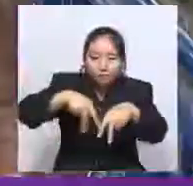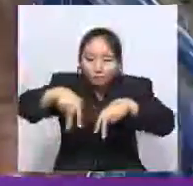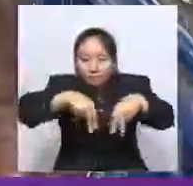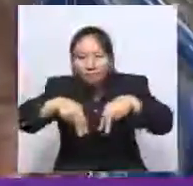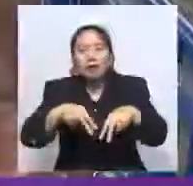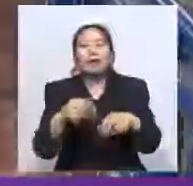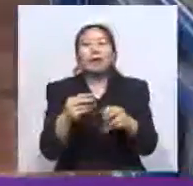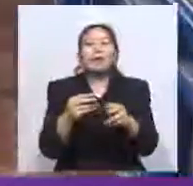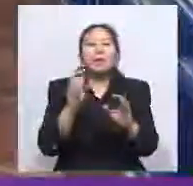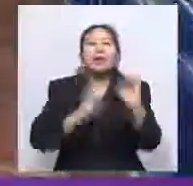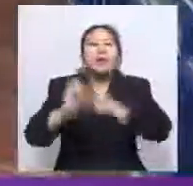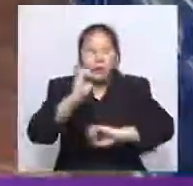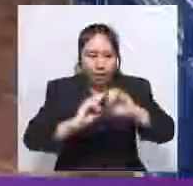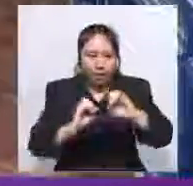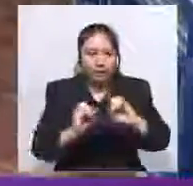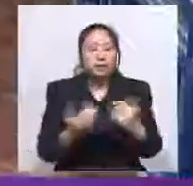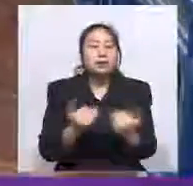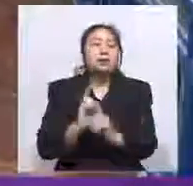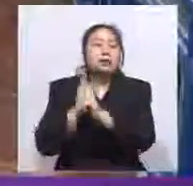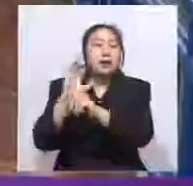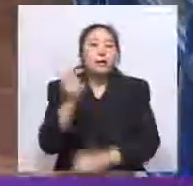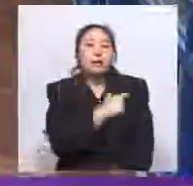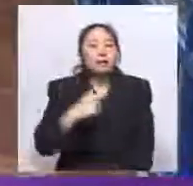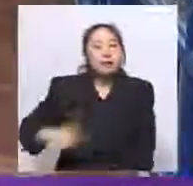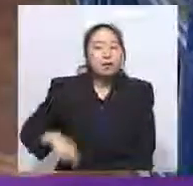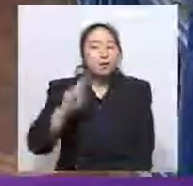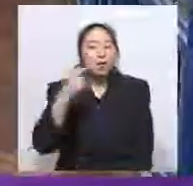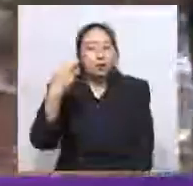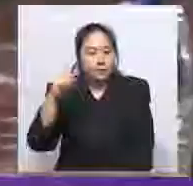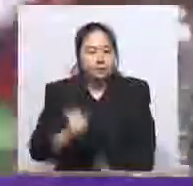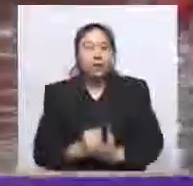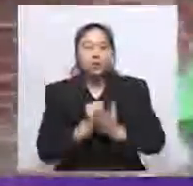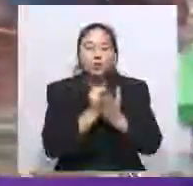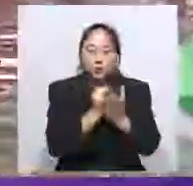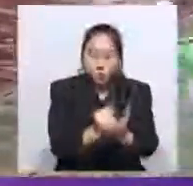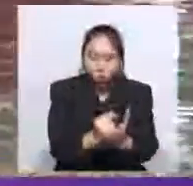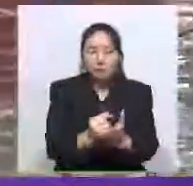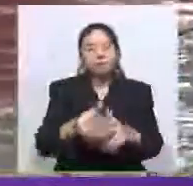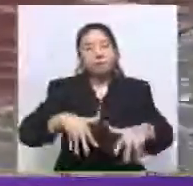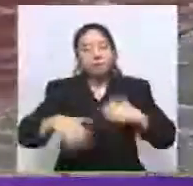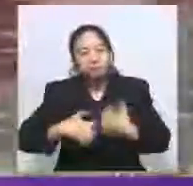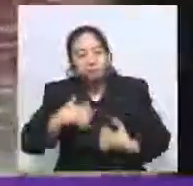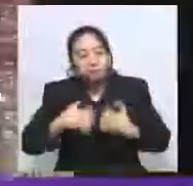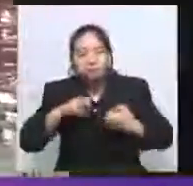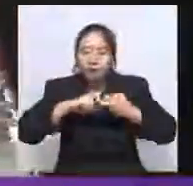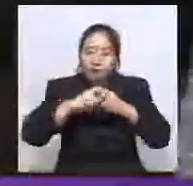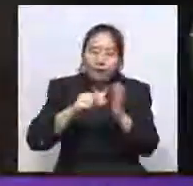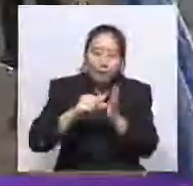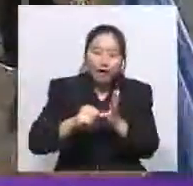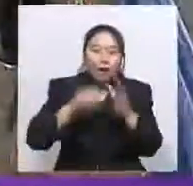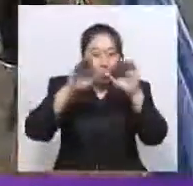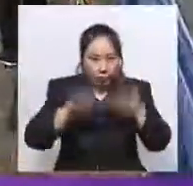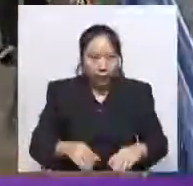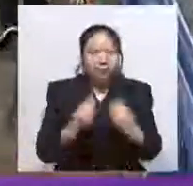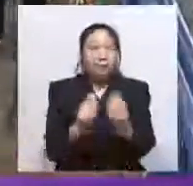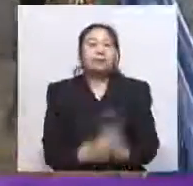อันถือว่าเป็นการสนองพระราโชบายของสมเด็จพระเจ้าอยู่หัวในการบรรเทาความเดือดร้อนและแก้ไขปัญหาให้กับพี่น้